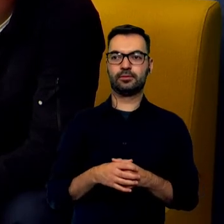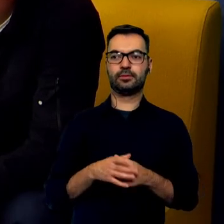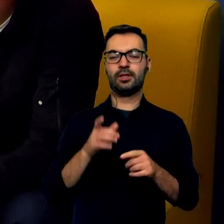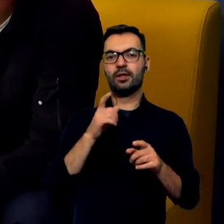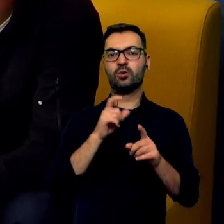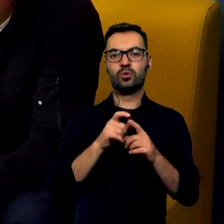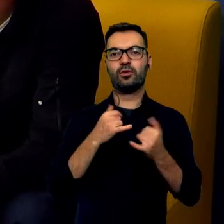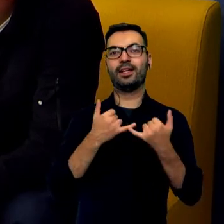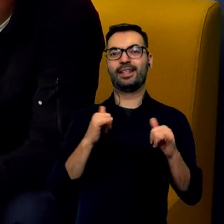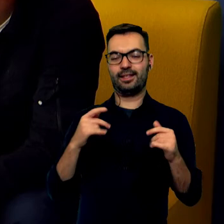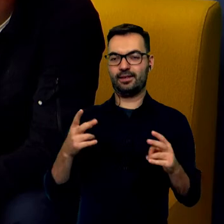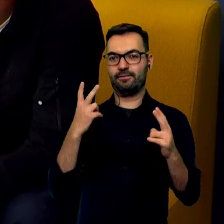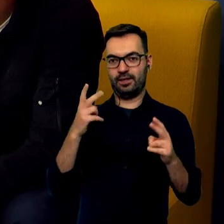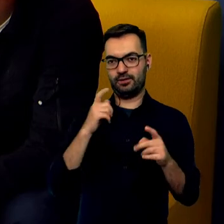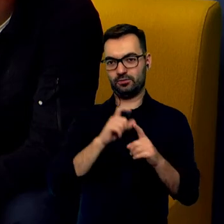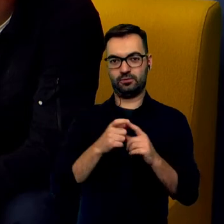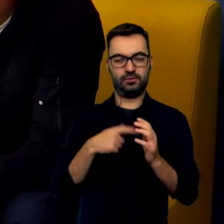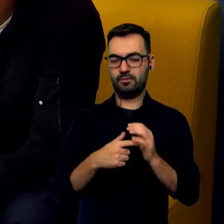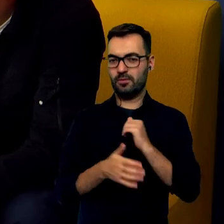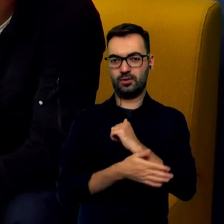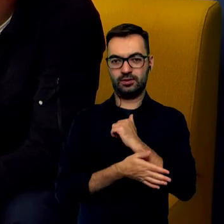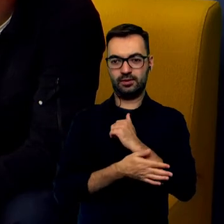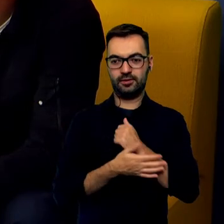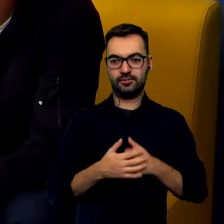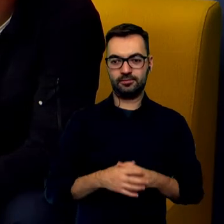zdaniem, jest kluczem takim, którym się tutaj